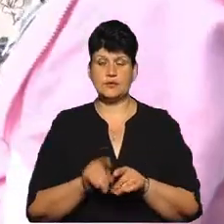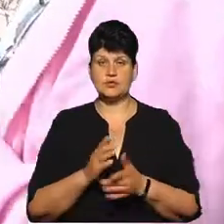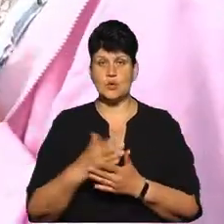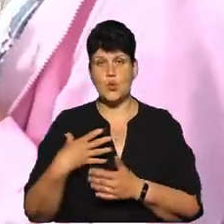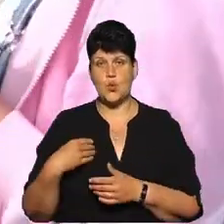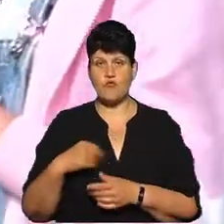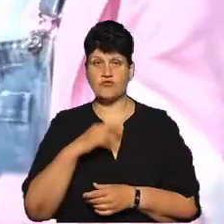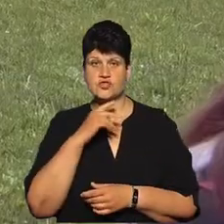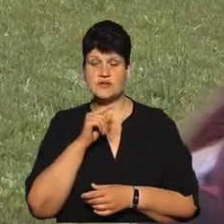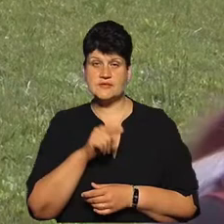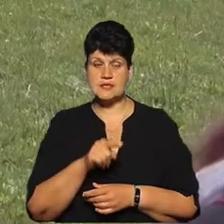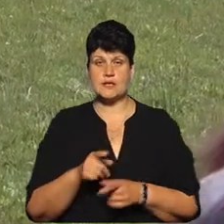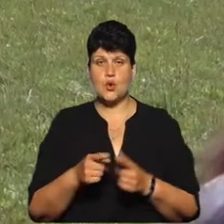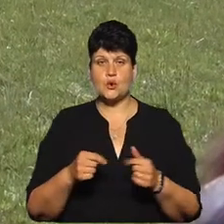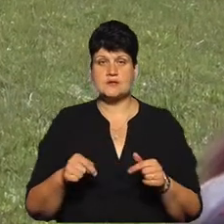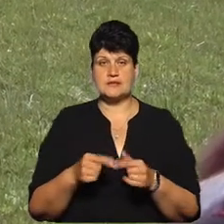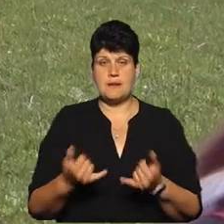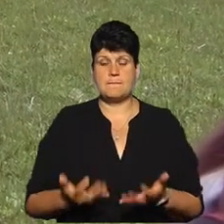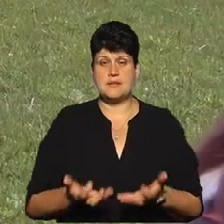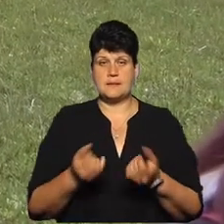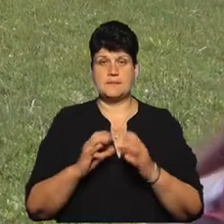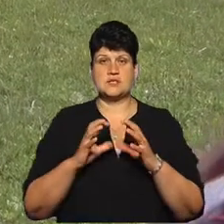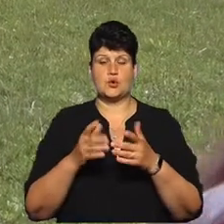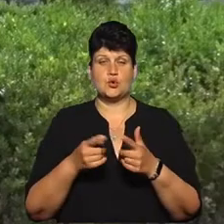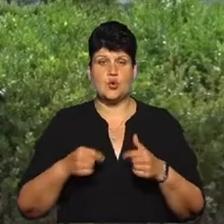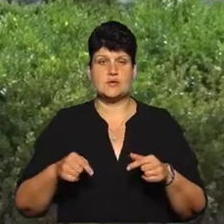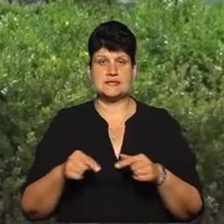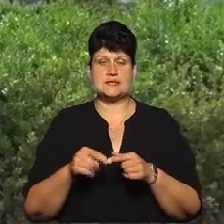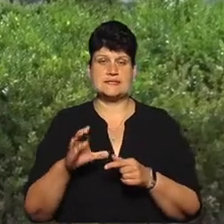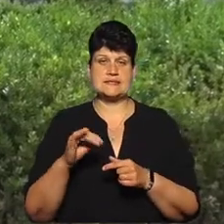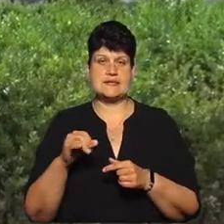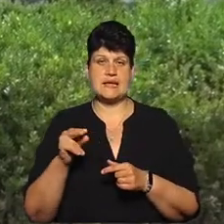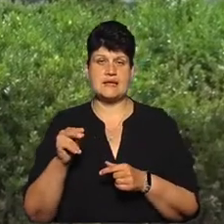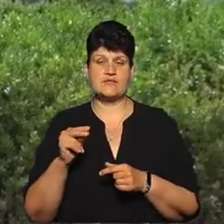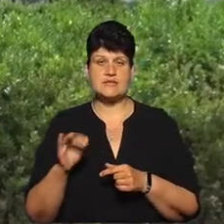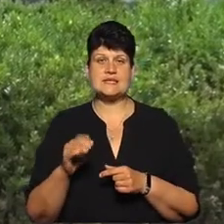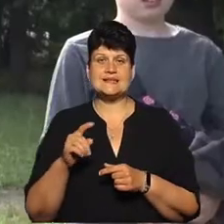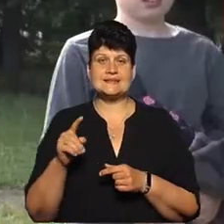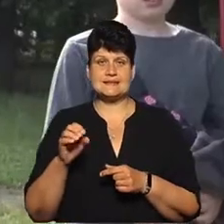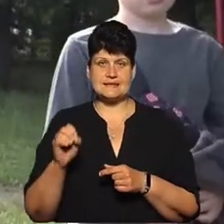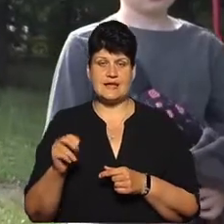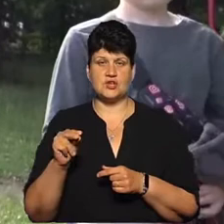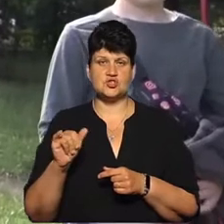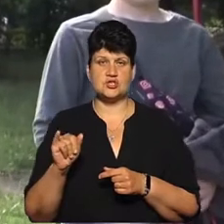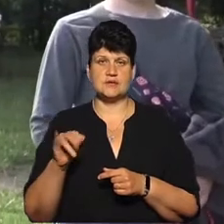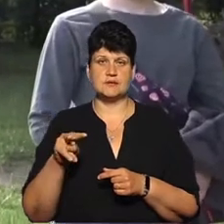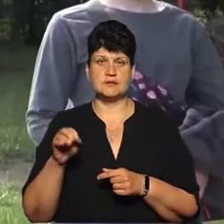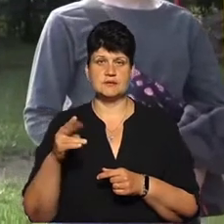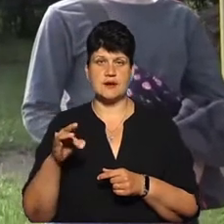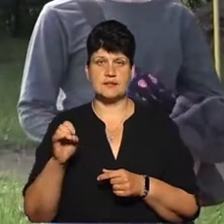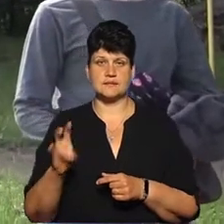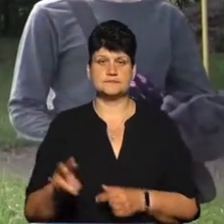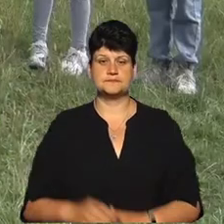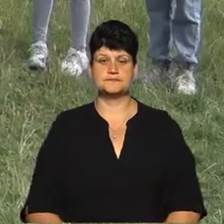Їх організували за підтримки міжнародної організації Save the Children, розповіла Анастасія Лужецька. Любов Гадомська, Оксана